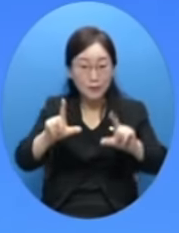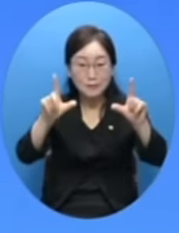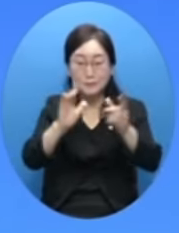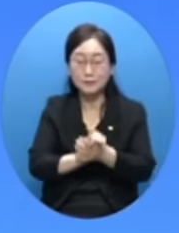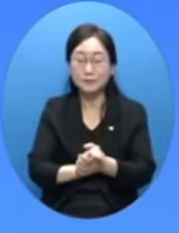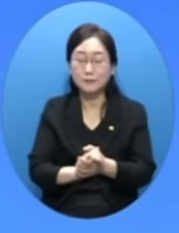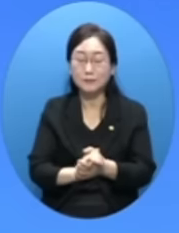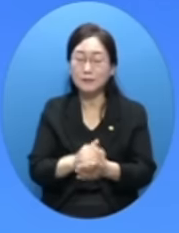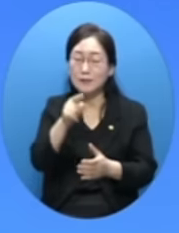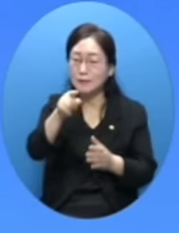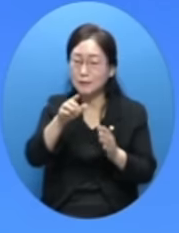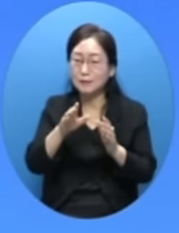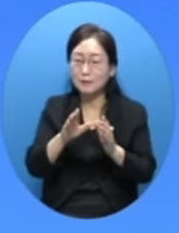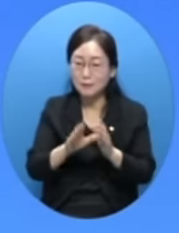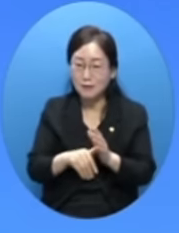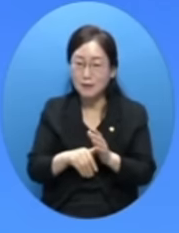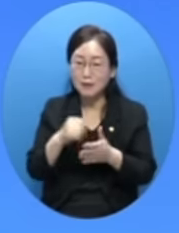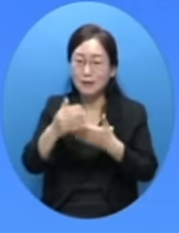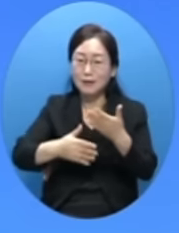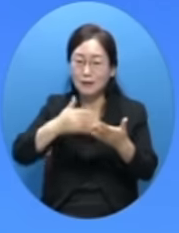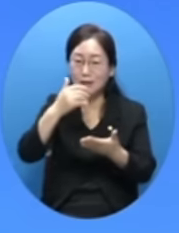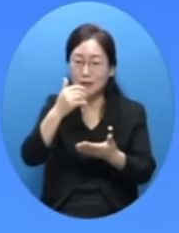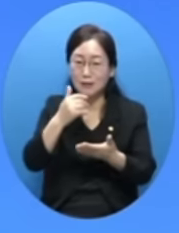당시 하나님께